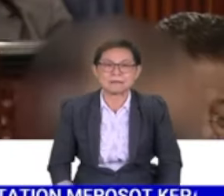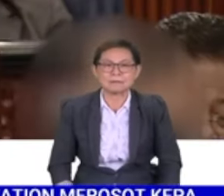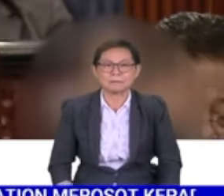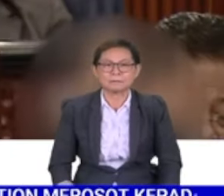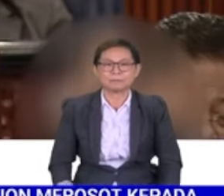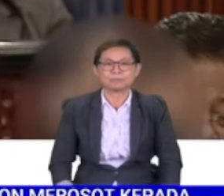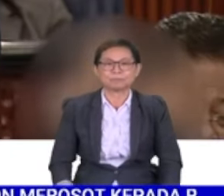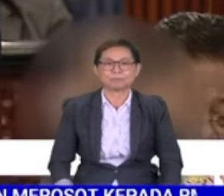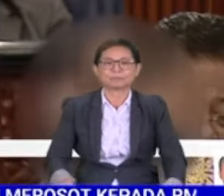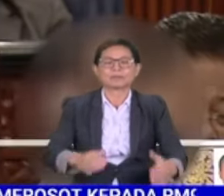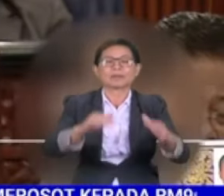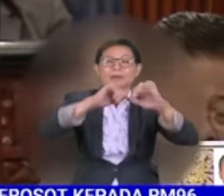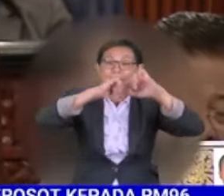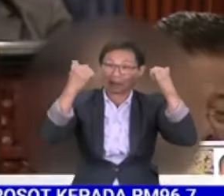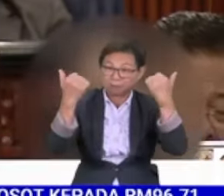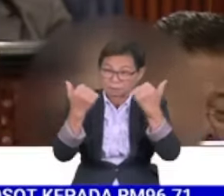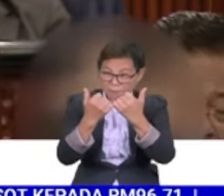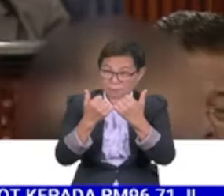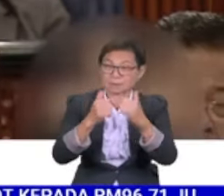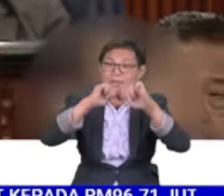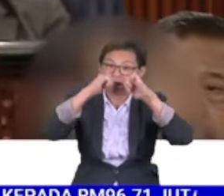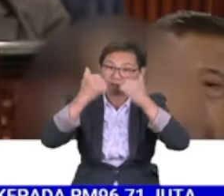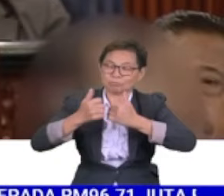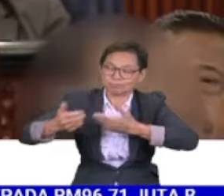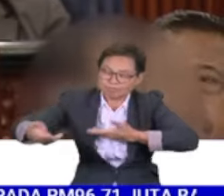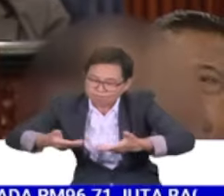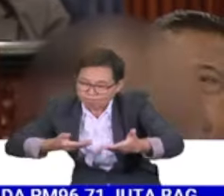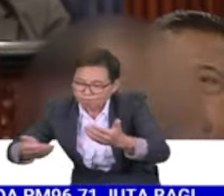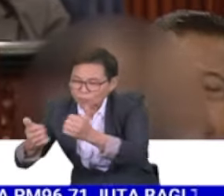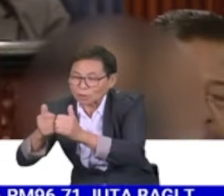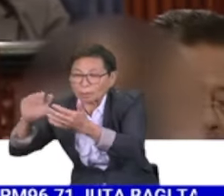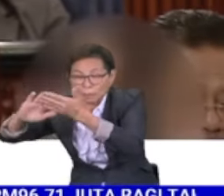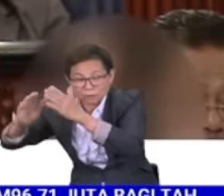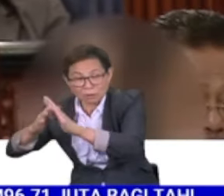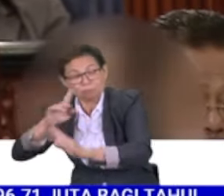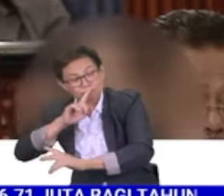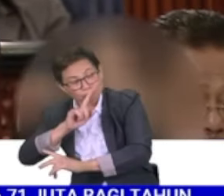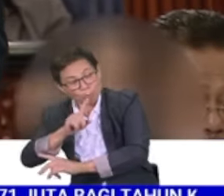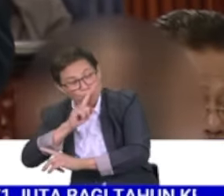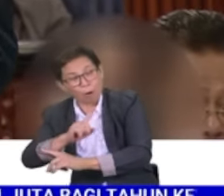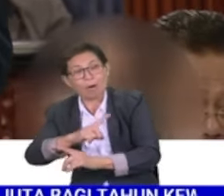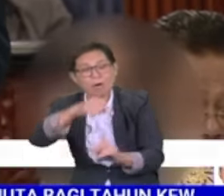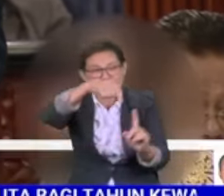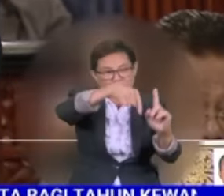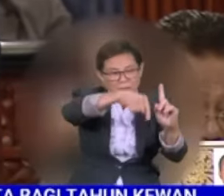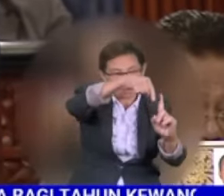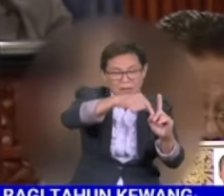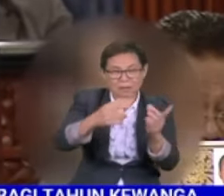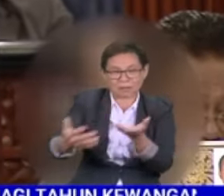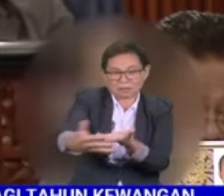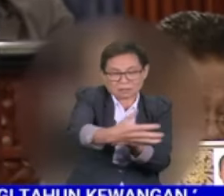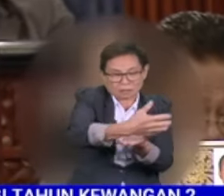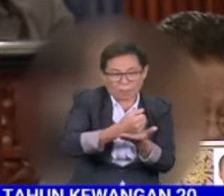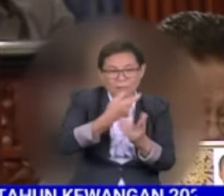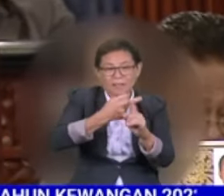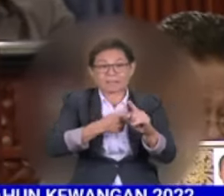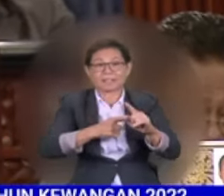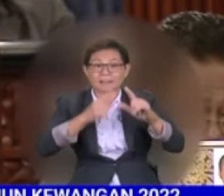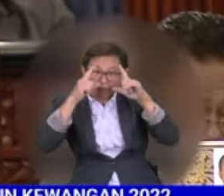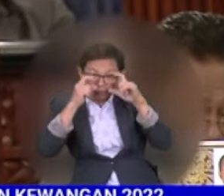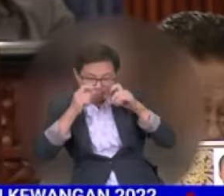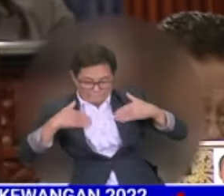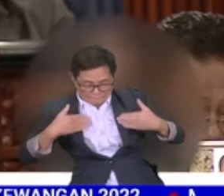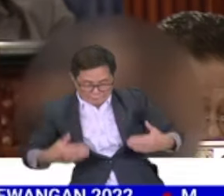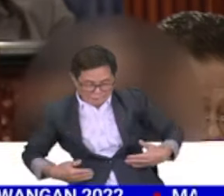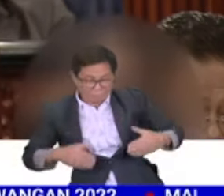Kerana semua agensi ini juga berurusan dengan masyarakat. Dan tentulah data-data yang kita peroleh daripada kamera badan ini